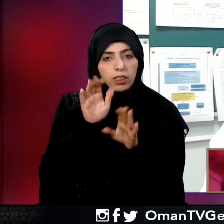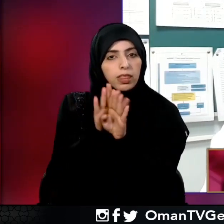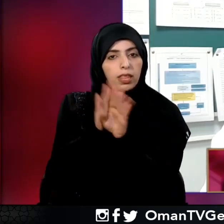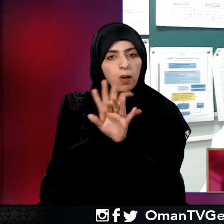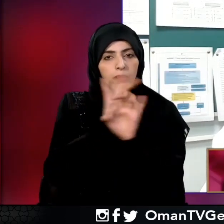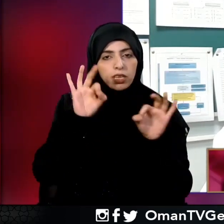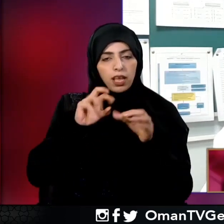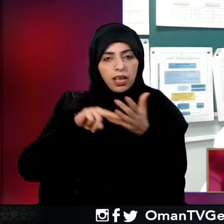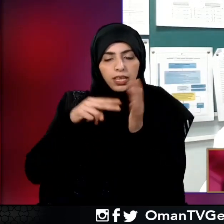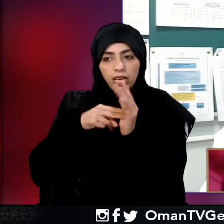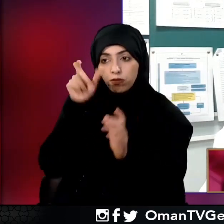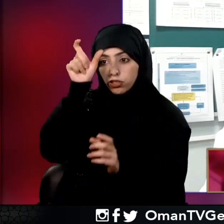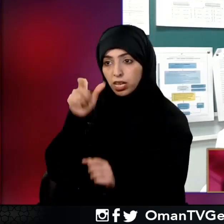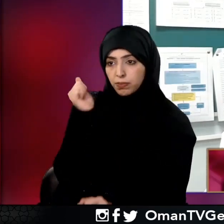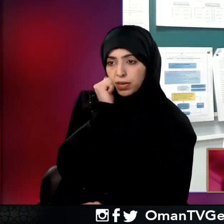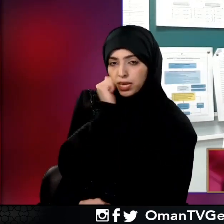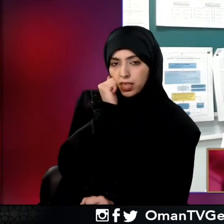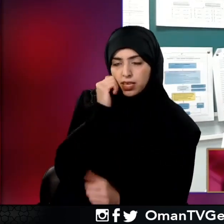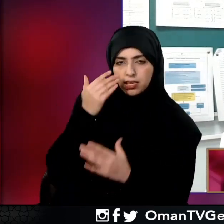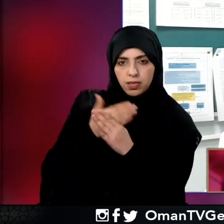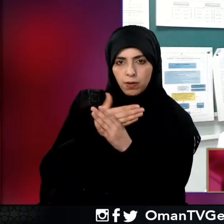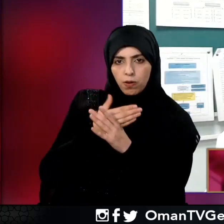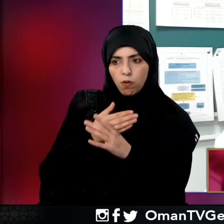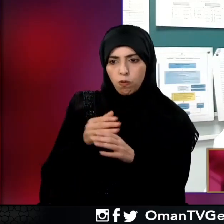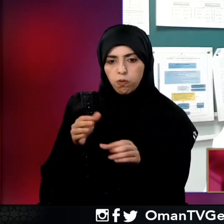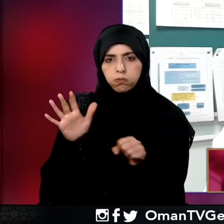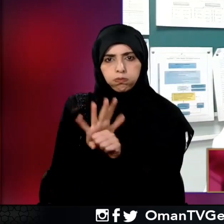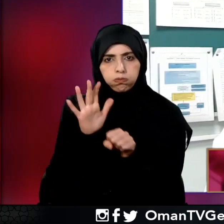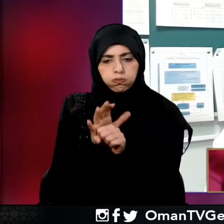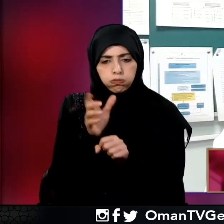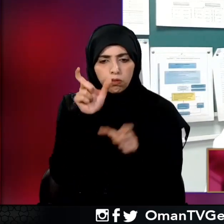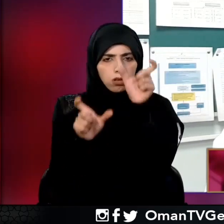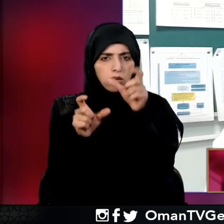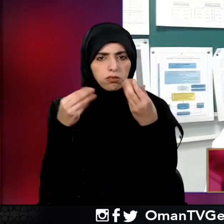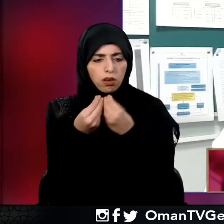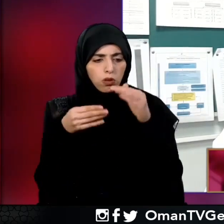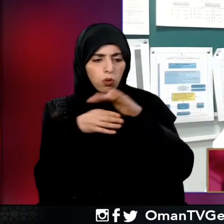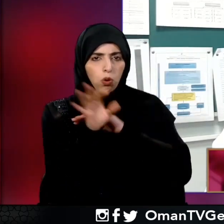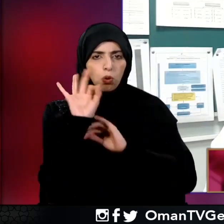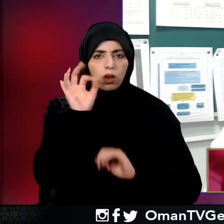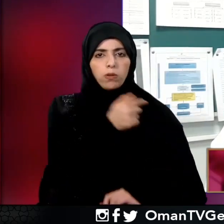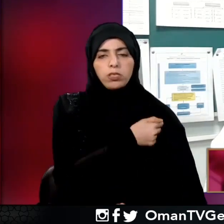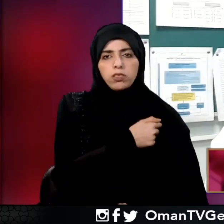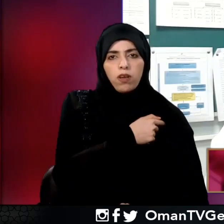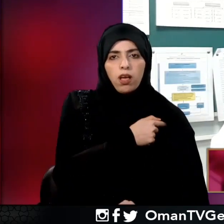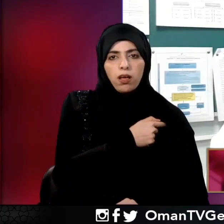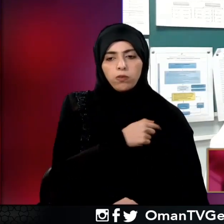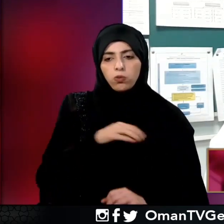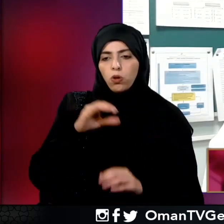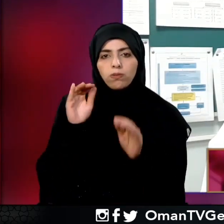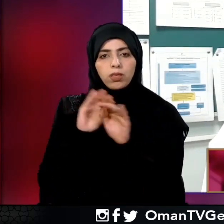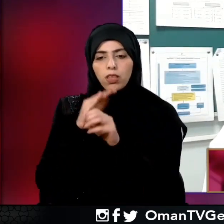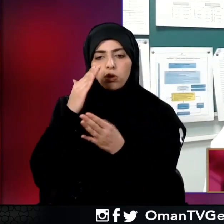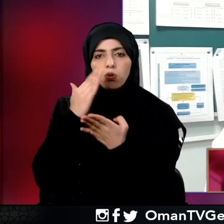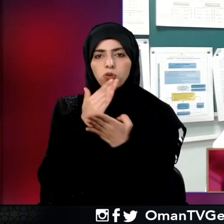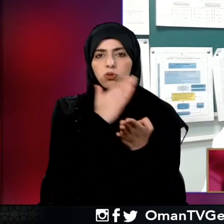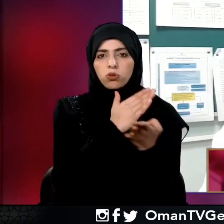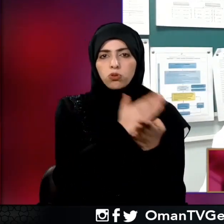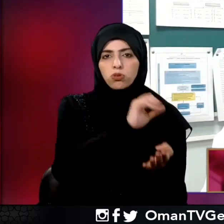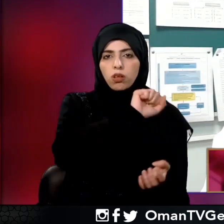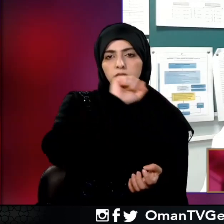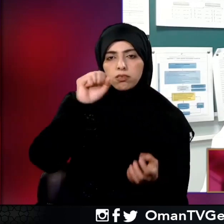لعملية التعامل مع المرضى بهدف تخفيف الضغط على الفئات الطبية بشكل عام. ومن جهة أخرى بعملية